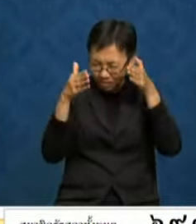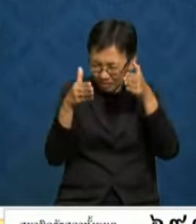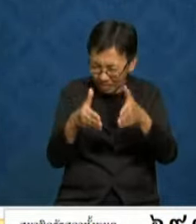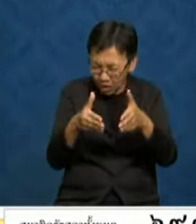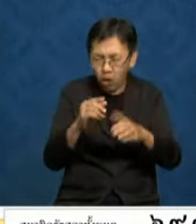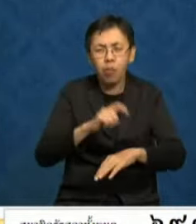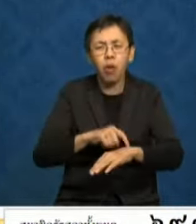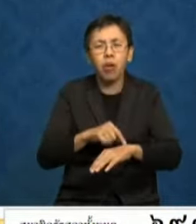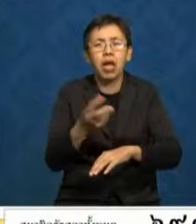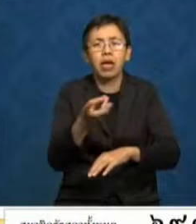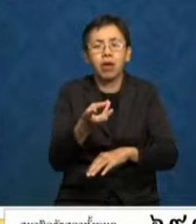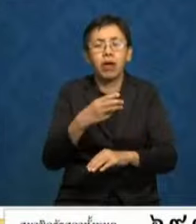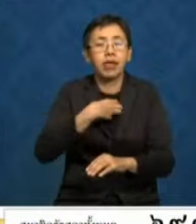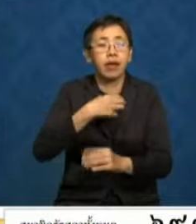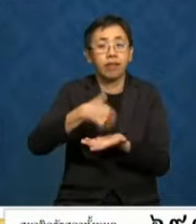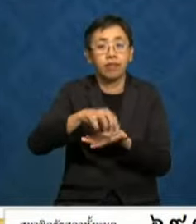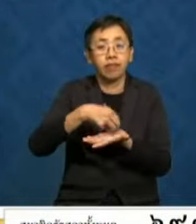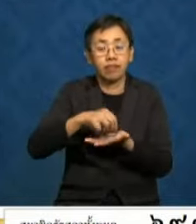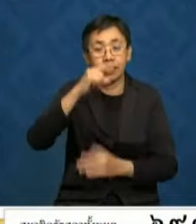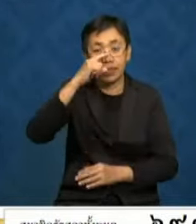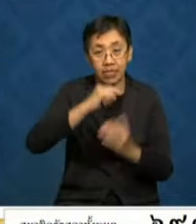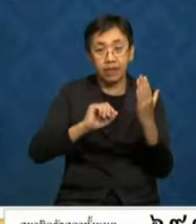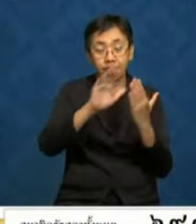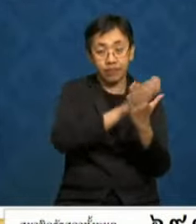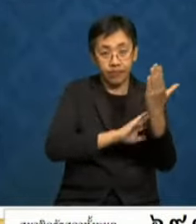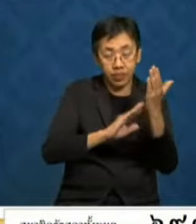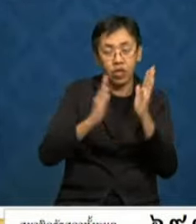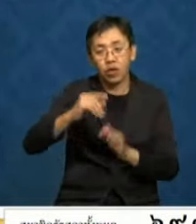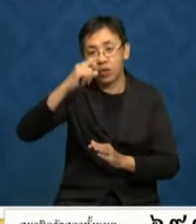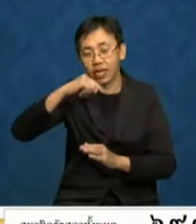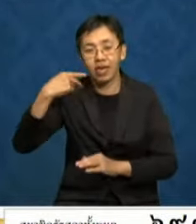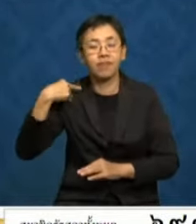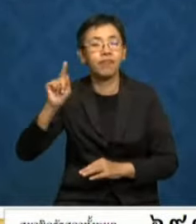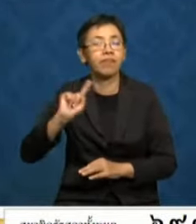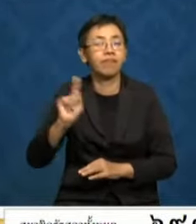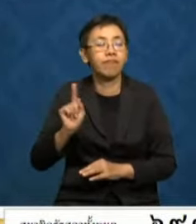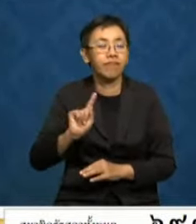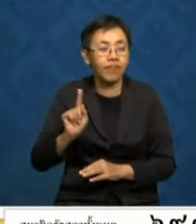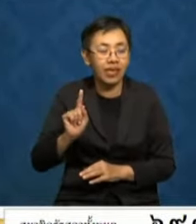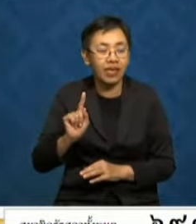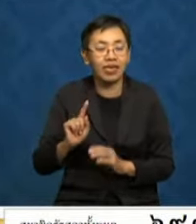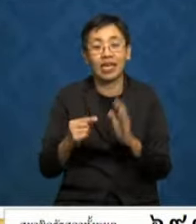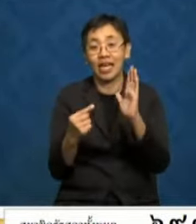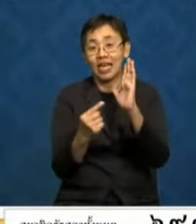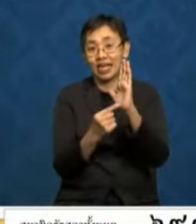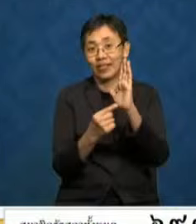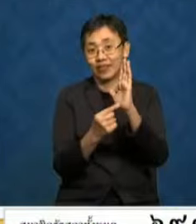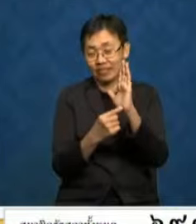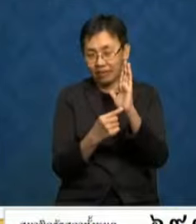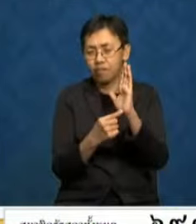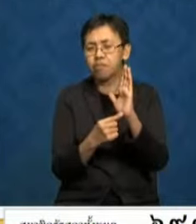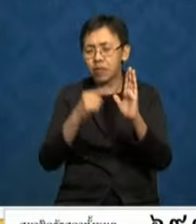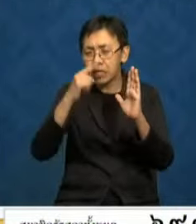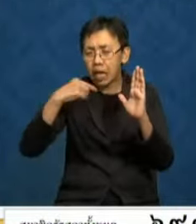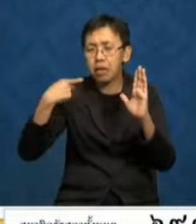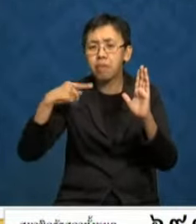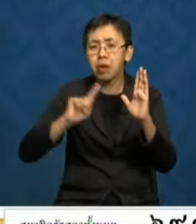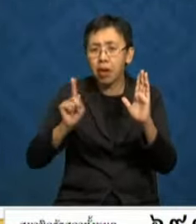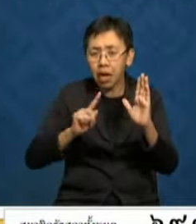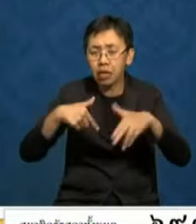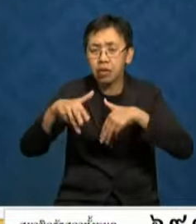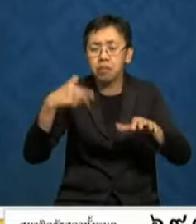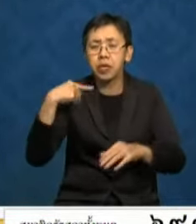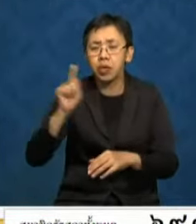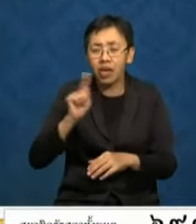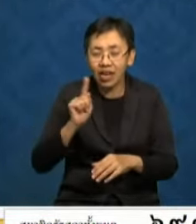จำกัดตรงนี้ก็คือว่าประเทศไทยและคนไทยจะได้ประโยชน์อะไรจากร่างกรอบตรงนี้ในการตกลงกับทางด้าน